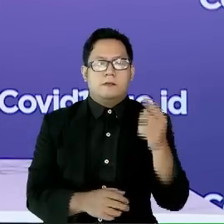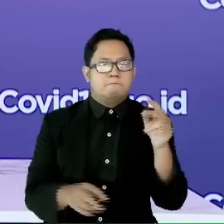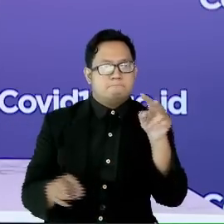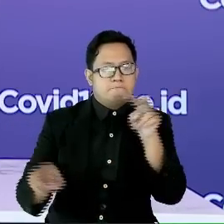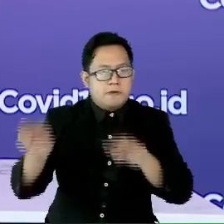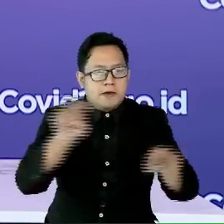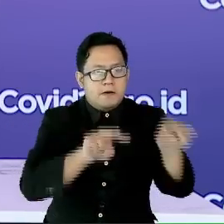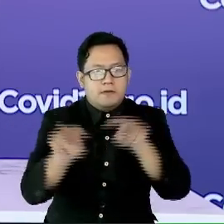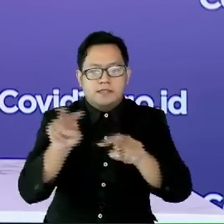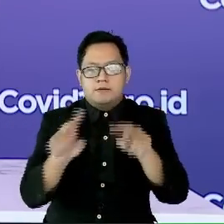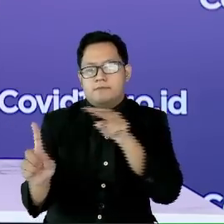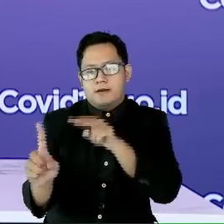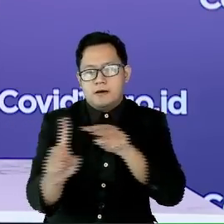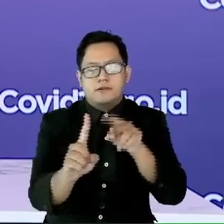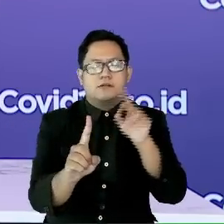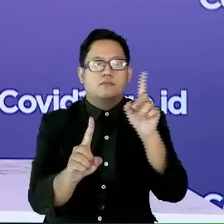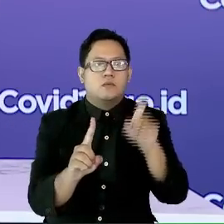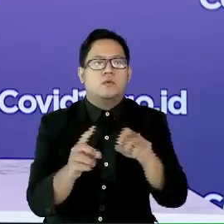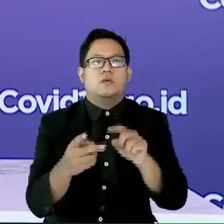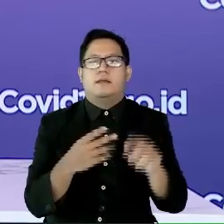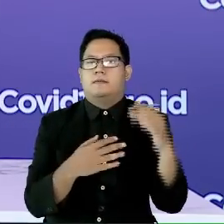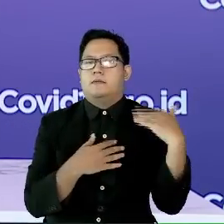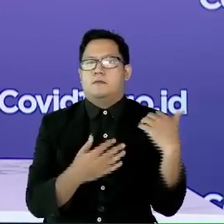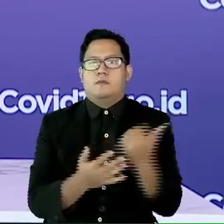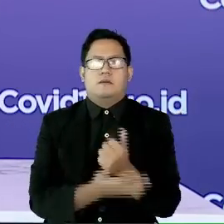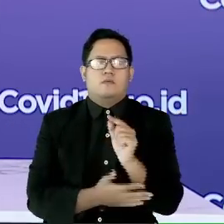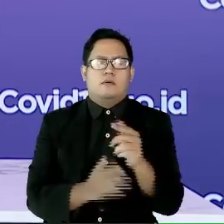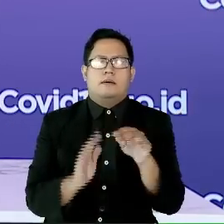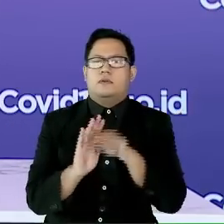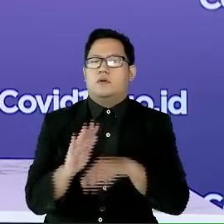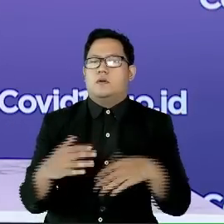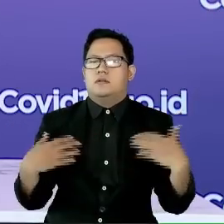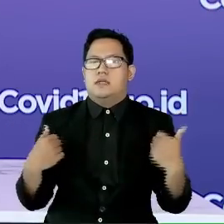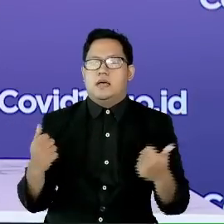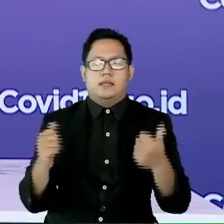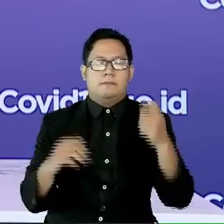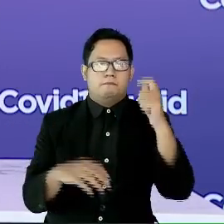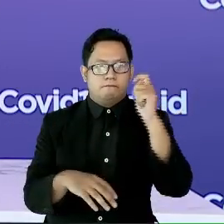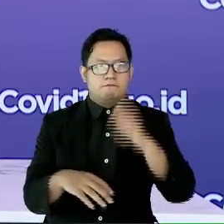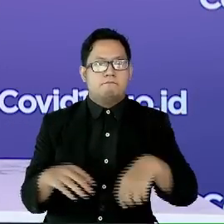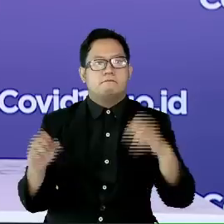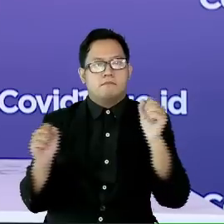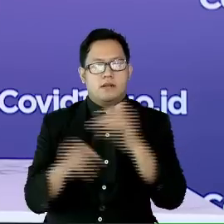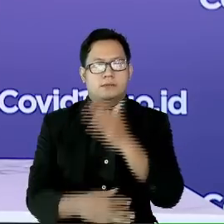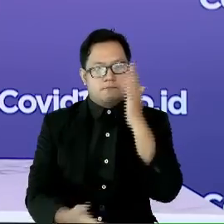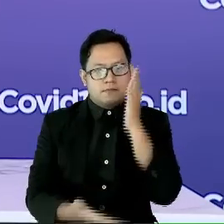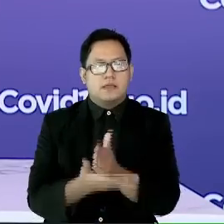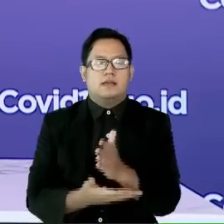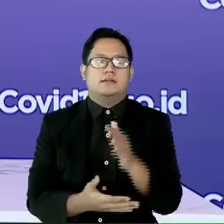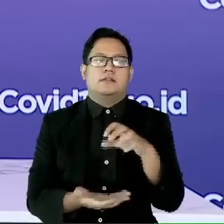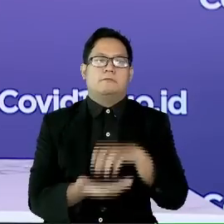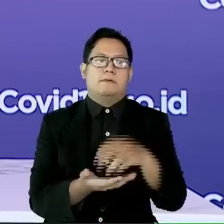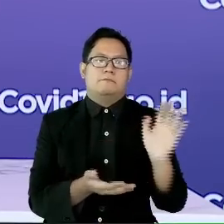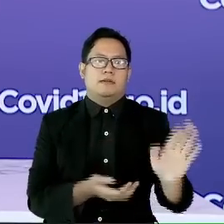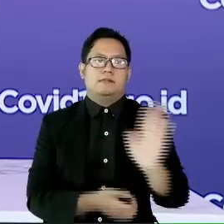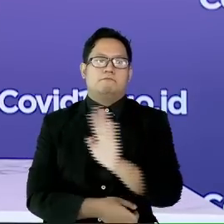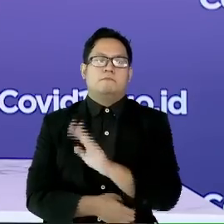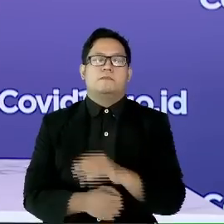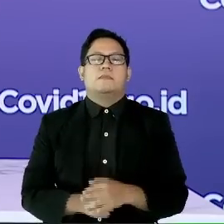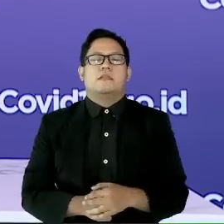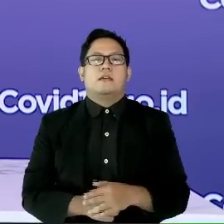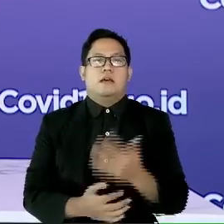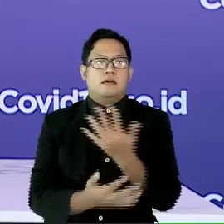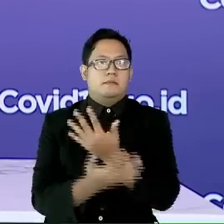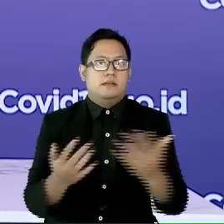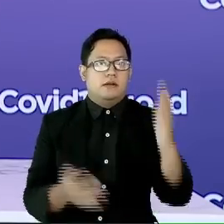dan bertanggung jawab atas penerapan protokol kesehatan di tempatnya masing-masing. Masyarakat perlu mengetahui